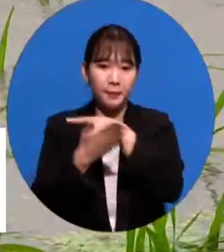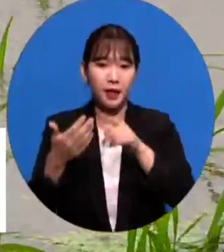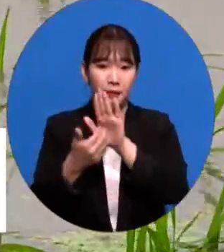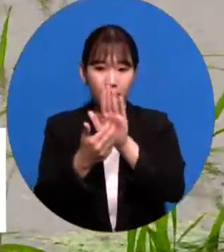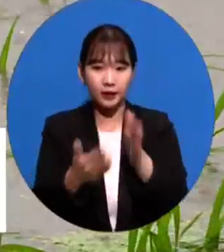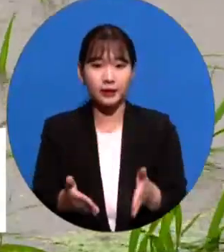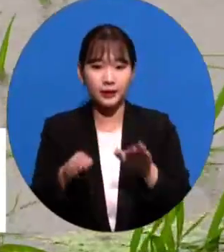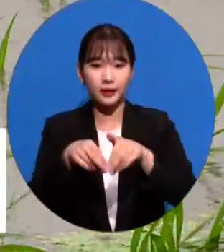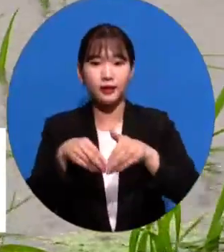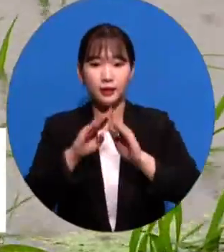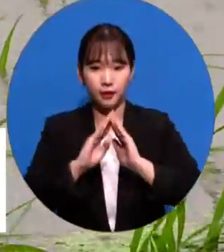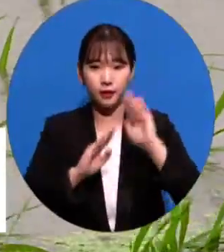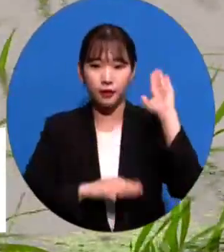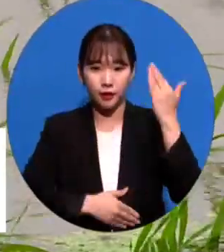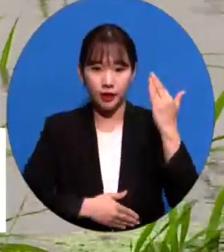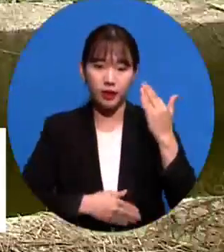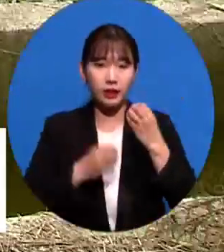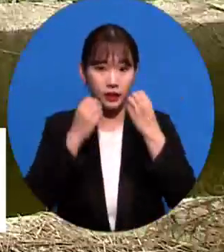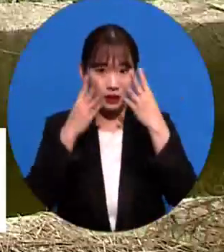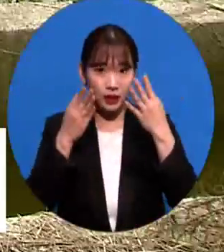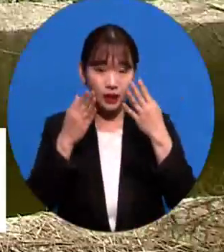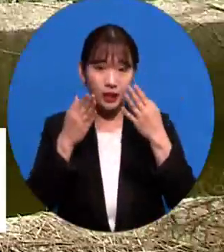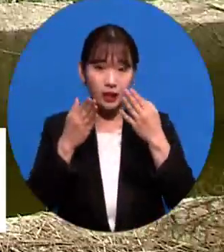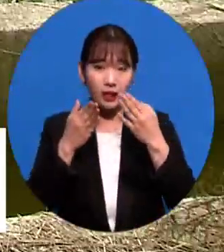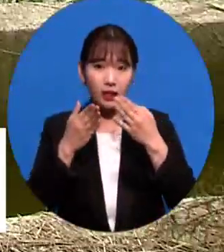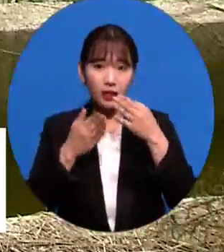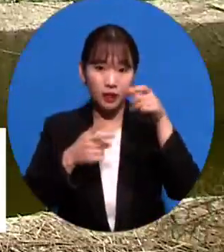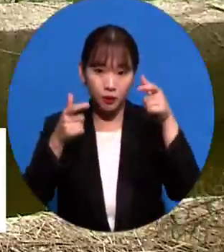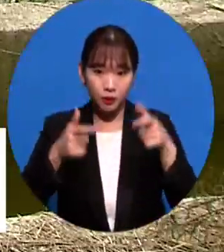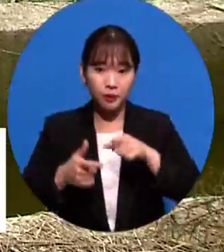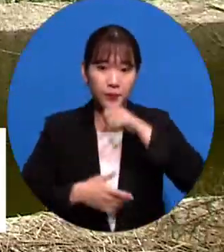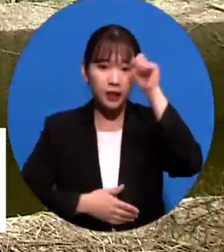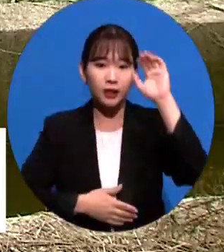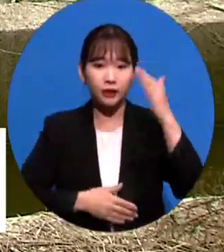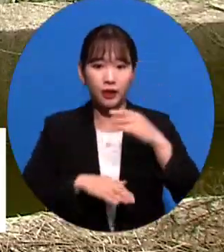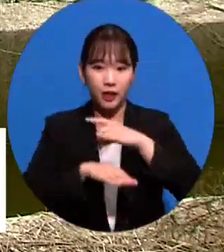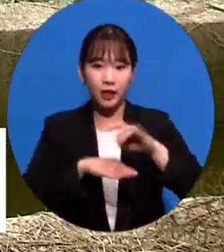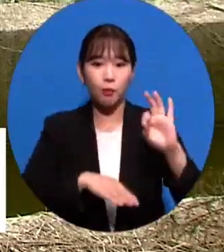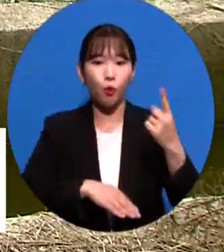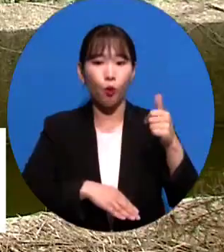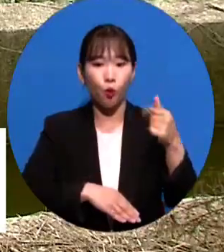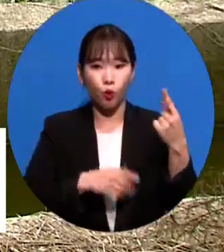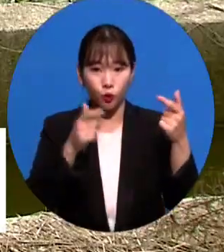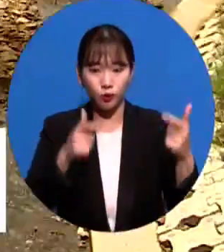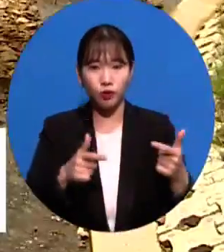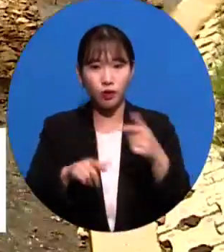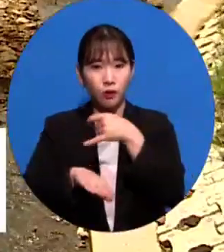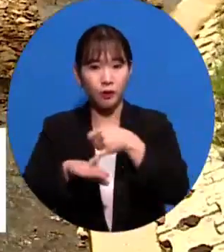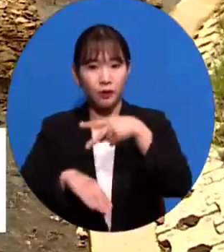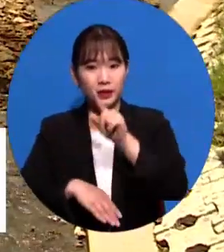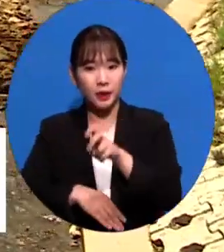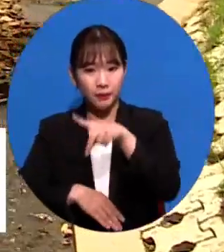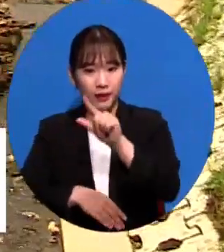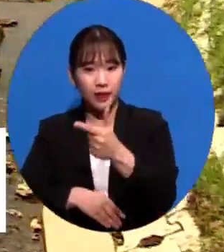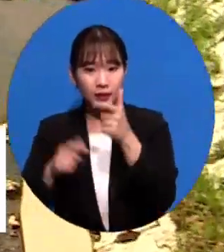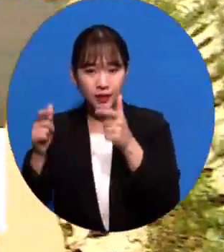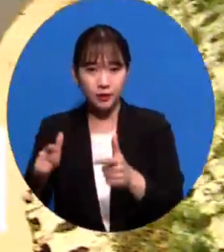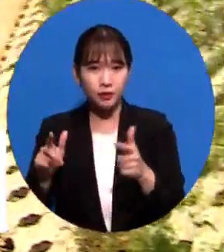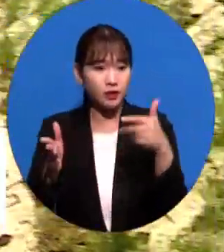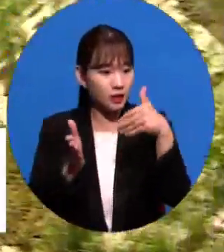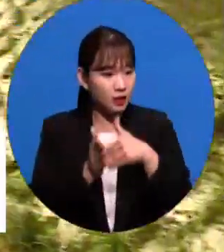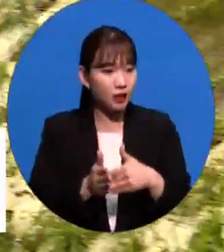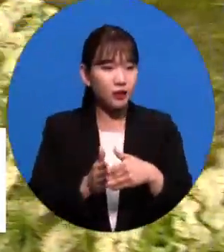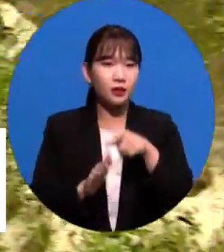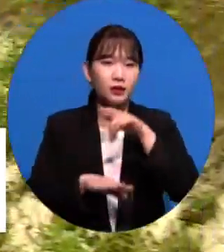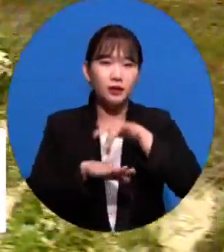시설이 설치됩니다. 신규 착수 대상 지구로 선정된 해남 5호 지구와 완도 3산 지구는 그동안